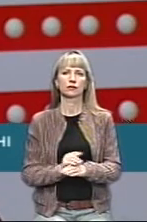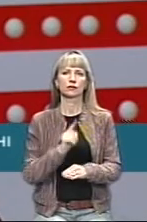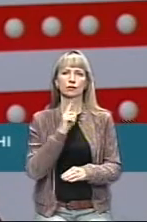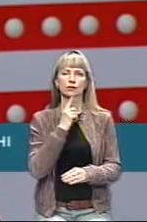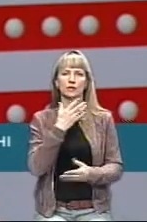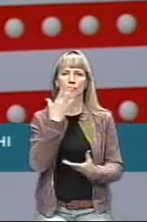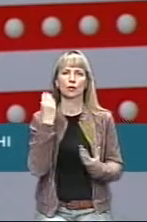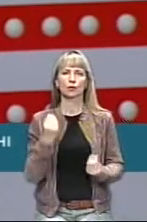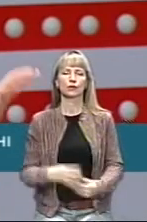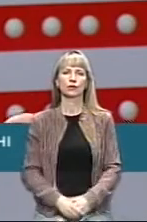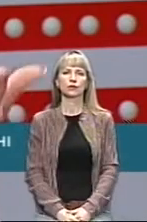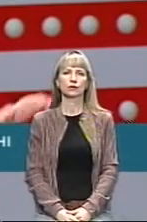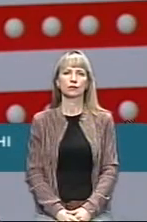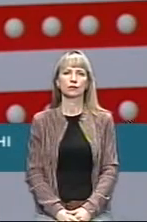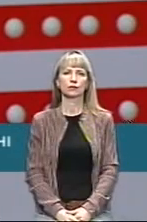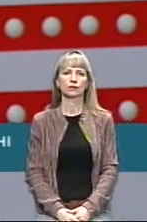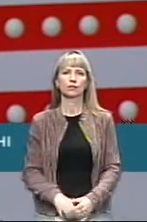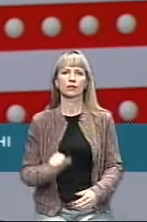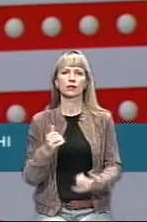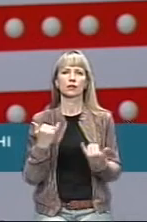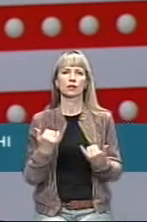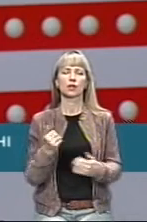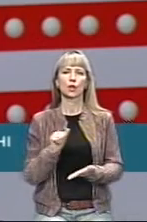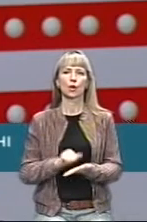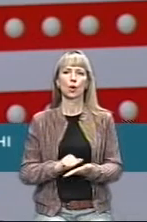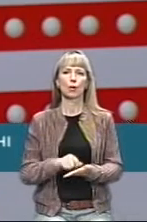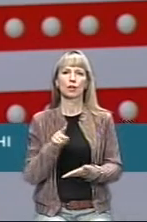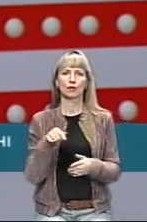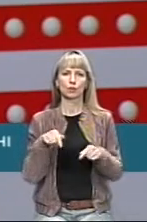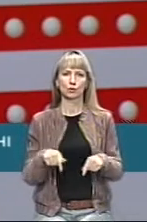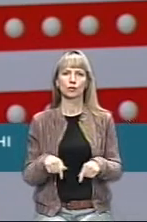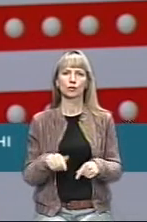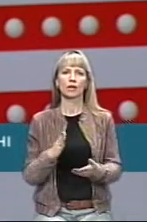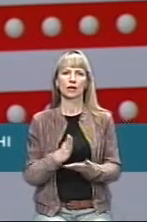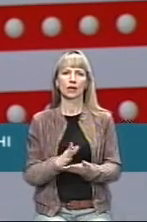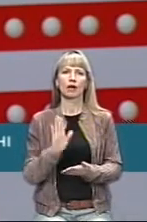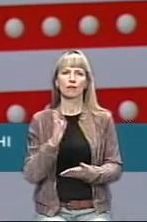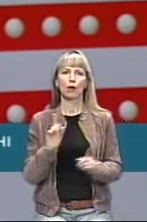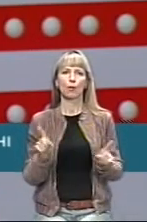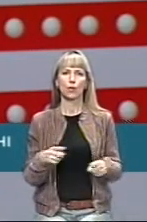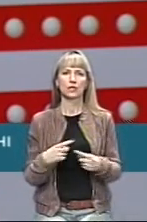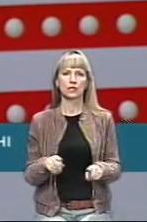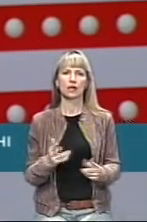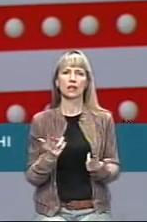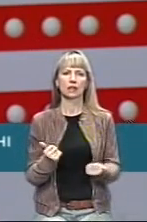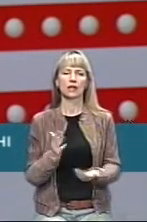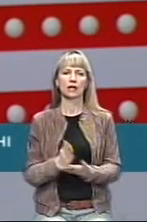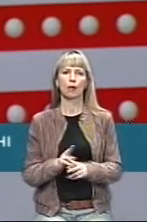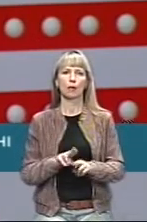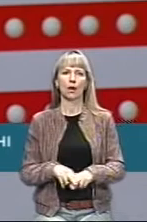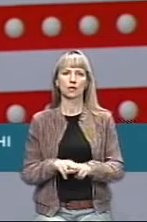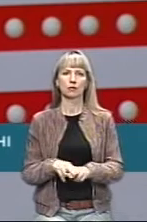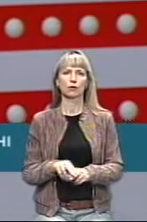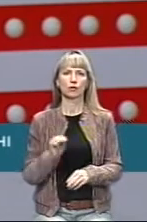Прізвище забулося. А зараз, ну, документи його тут є в музеї, так? Є, є документи, є паспорт.